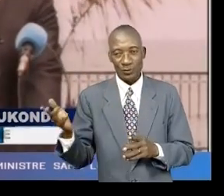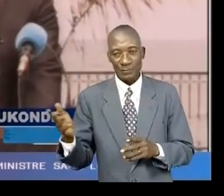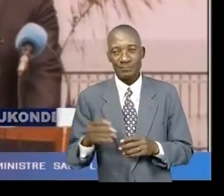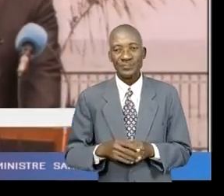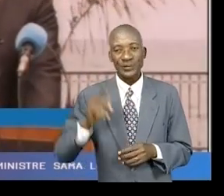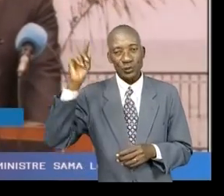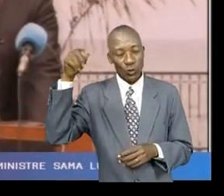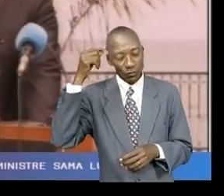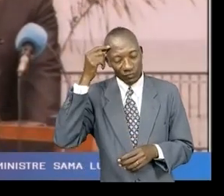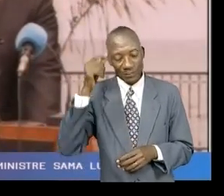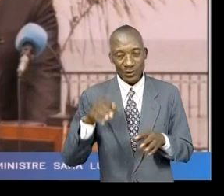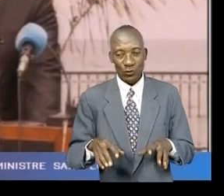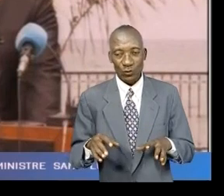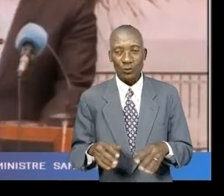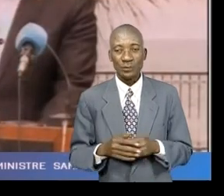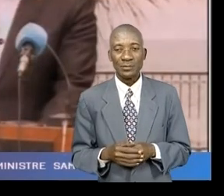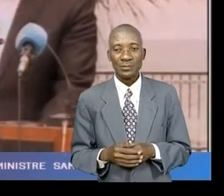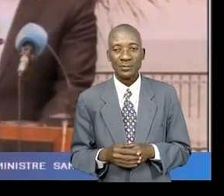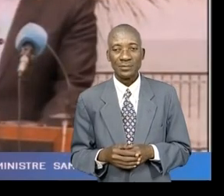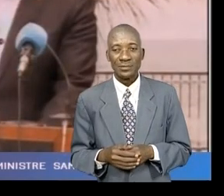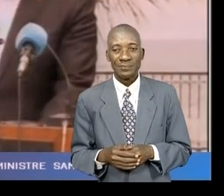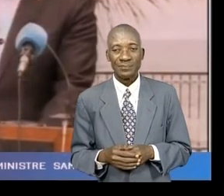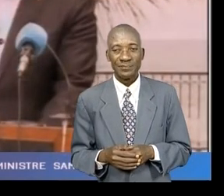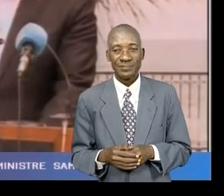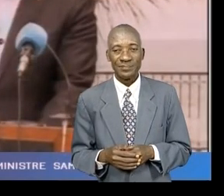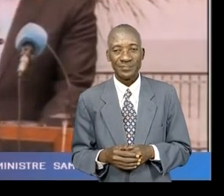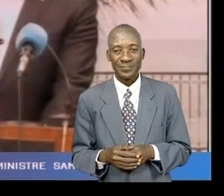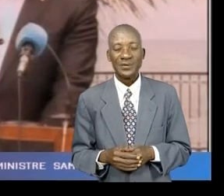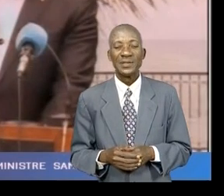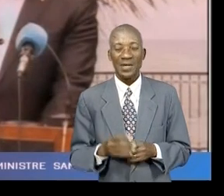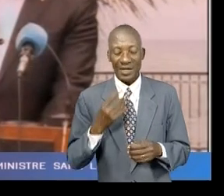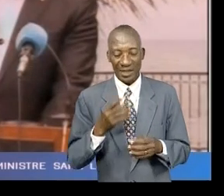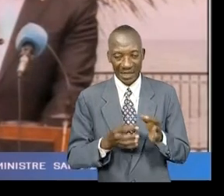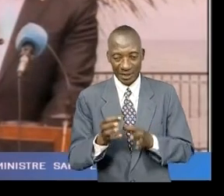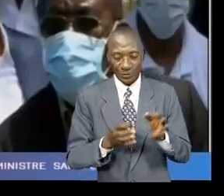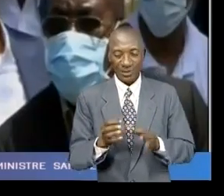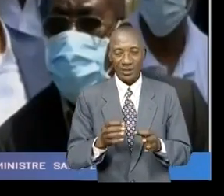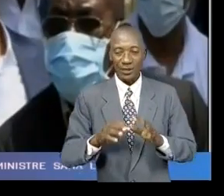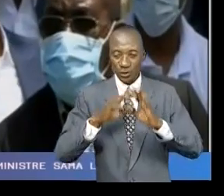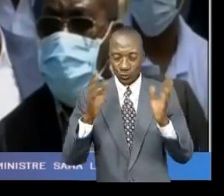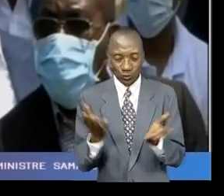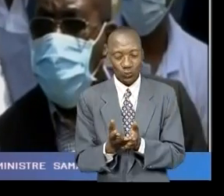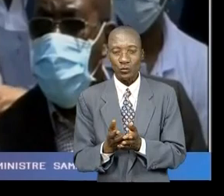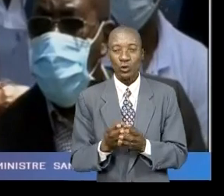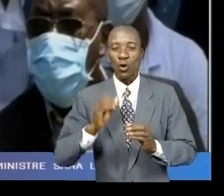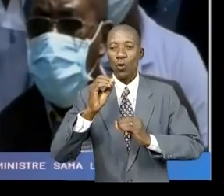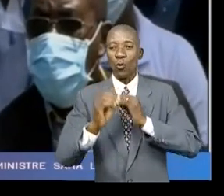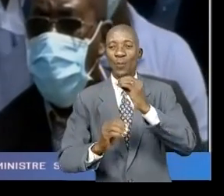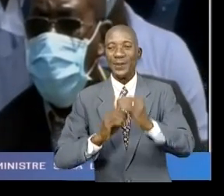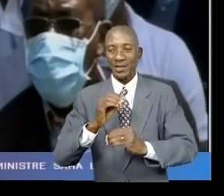militaire m'a fait le point du déroulement des opérations. Nous